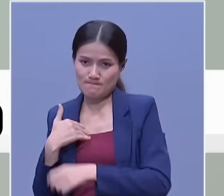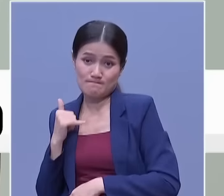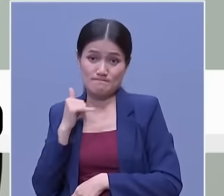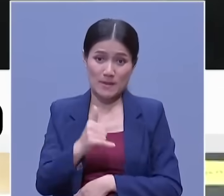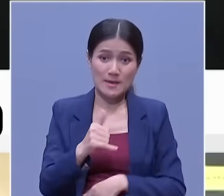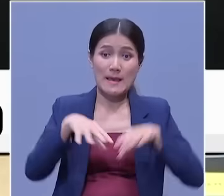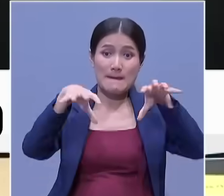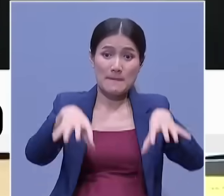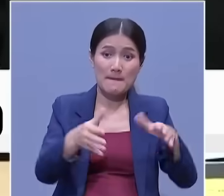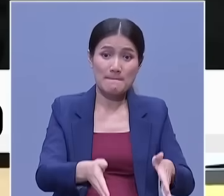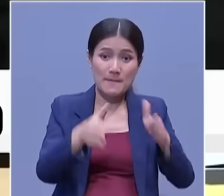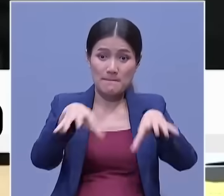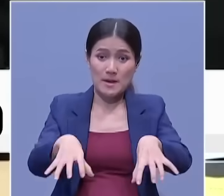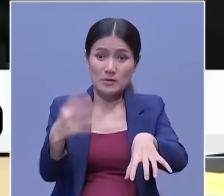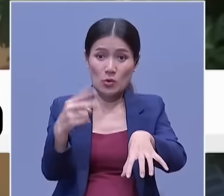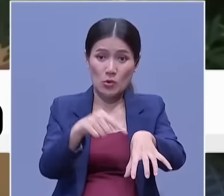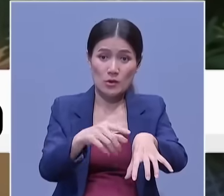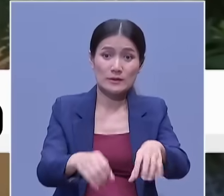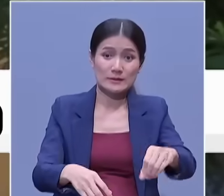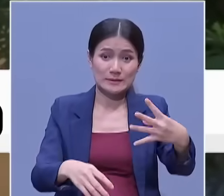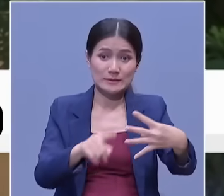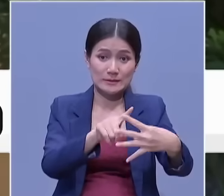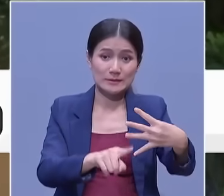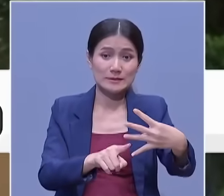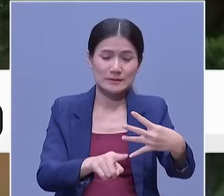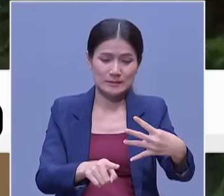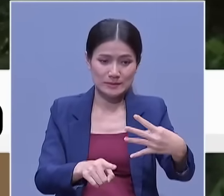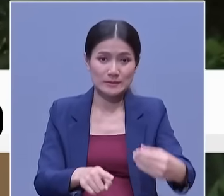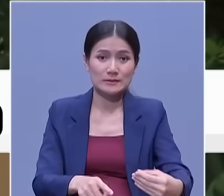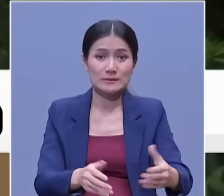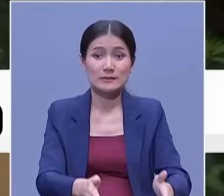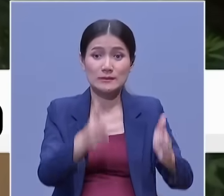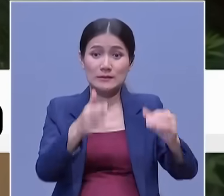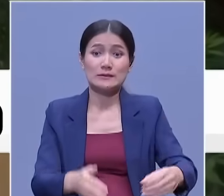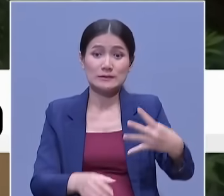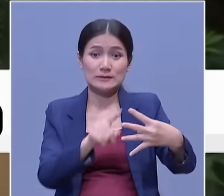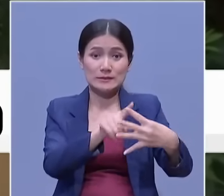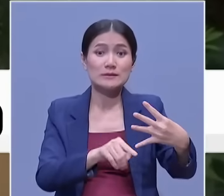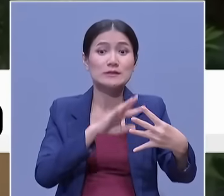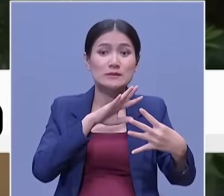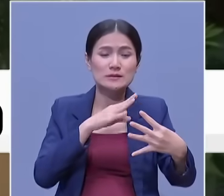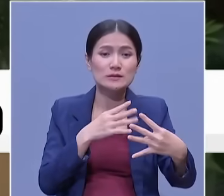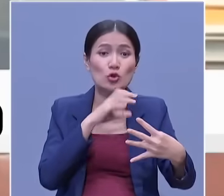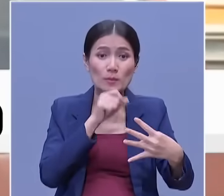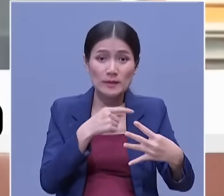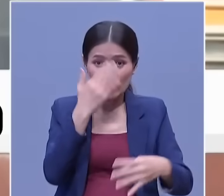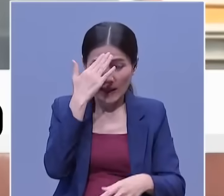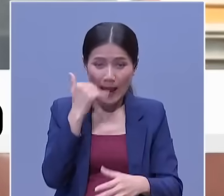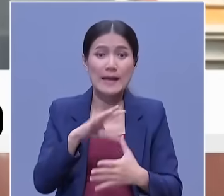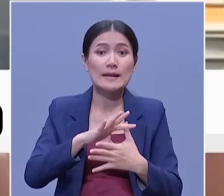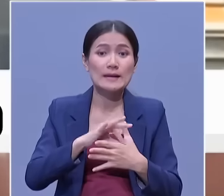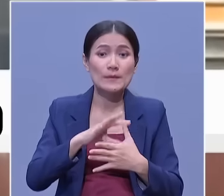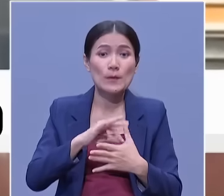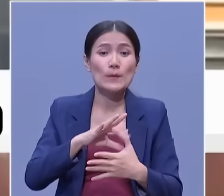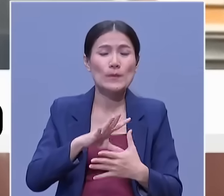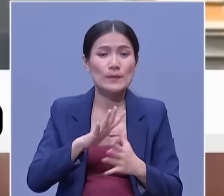าคารหลังแรกเป็นอาคาร4ชั้นสีส้มพบว่านี่แห่งนี้นะครับหน้าร้านเป็นมินิมาร์ทขายส่งเนื้อสัตว์อาหารทะเ